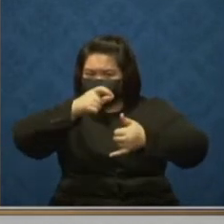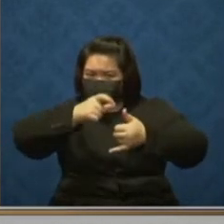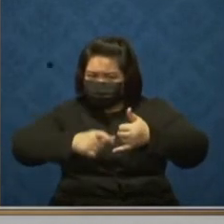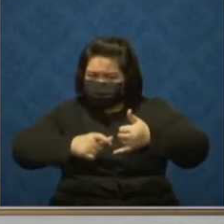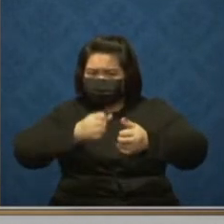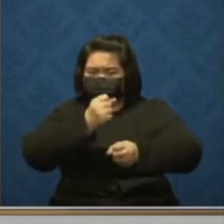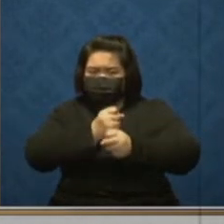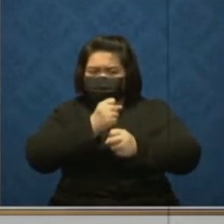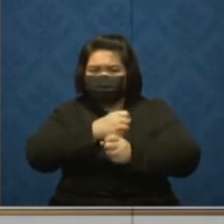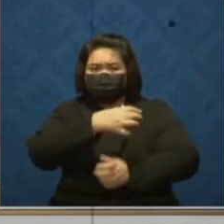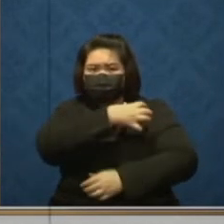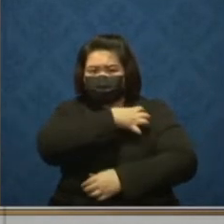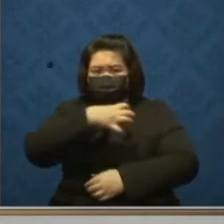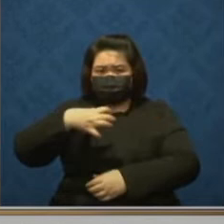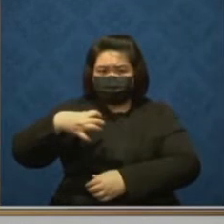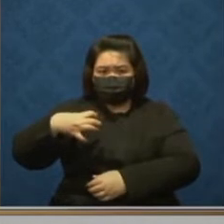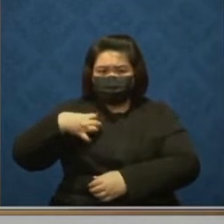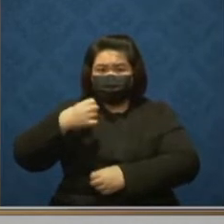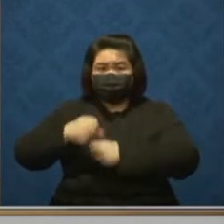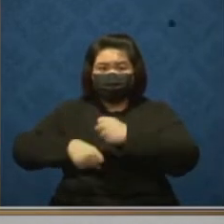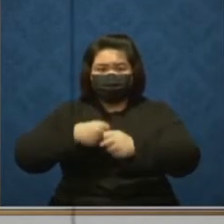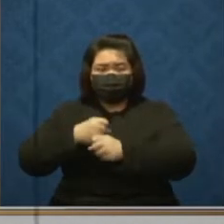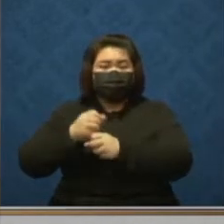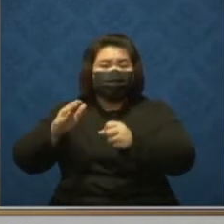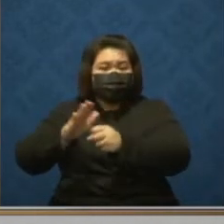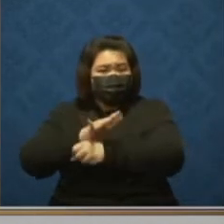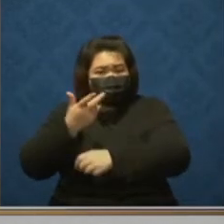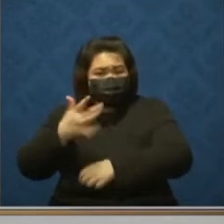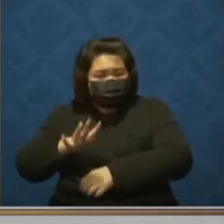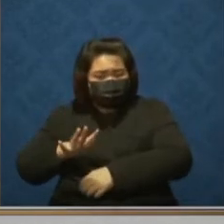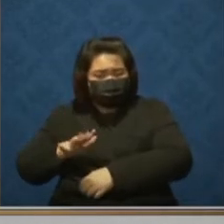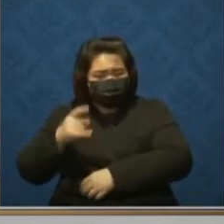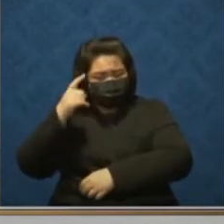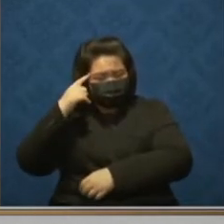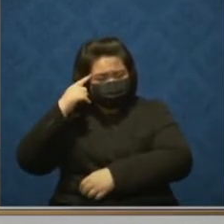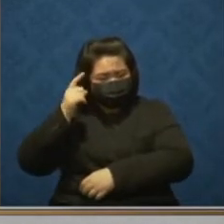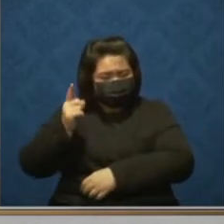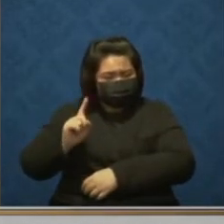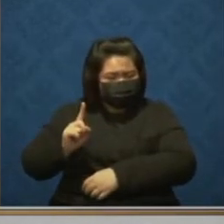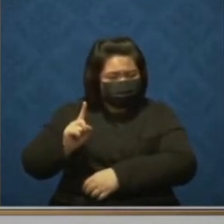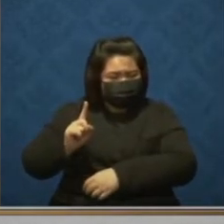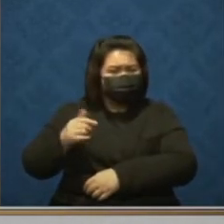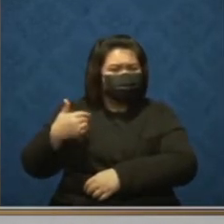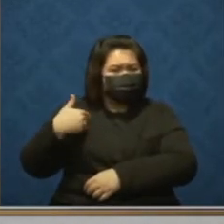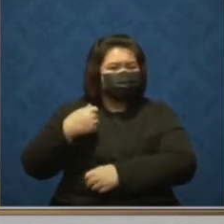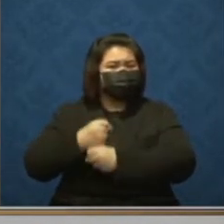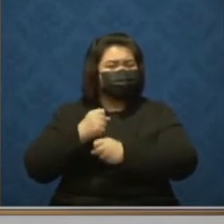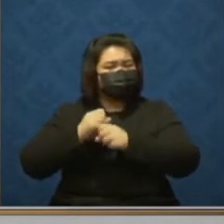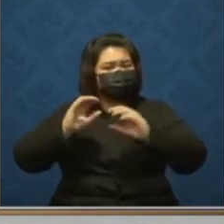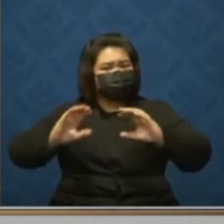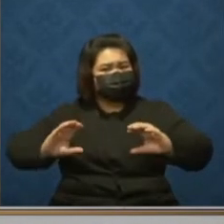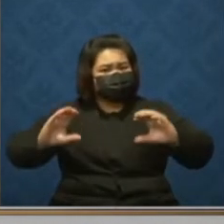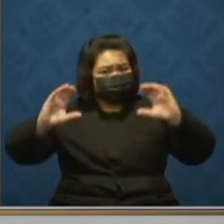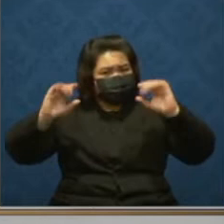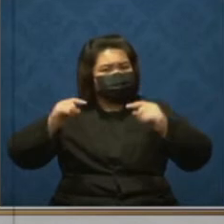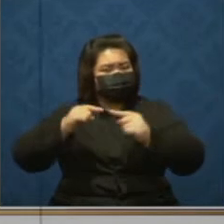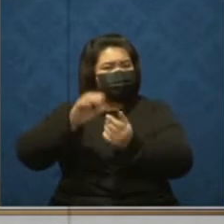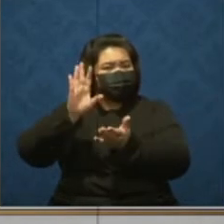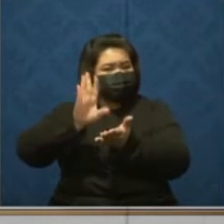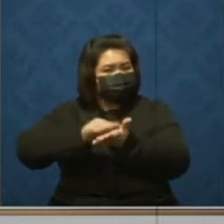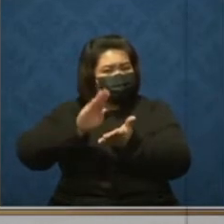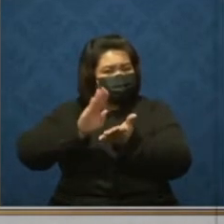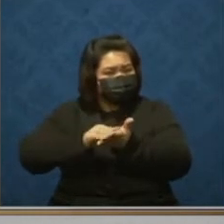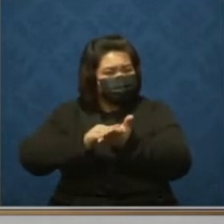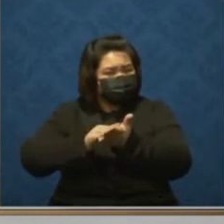พูดที่เกษียณอายุราชการและแสวงหาประโยชน์จากการรับราชการในการเผยแพร่ข้อมูล